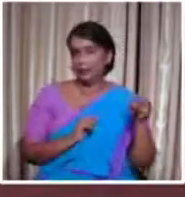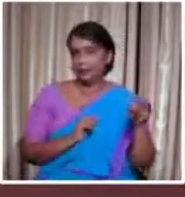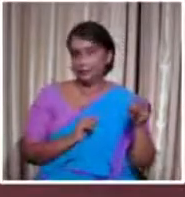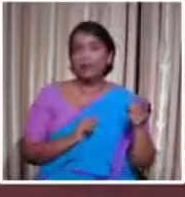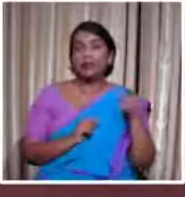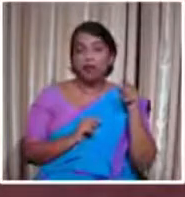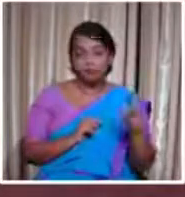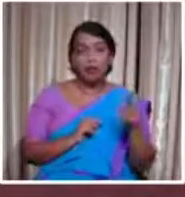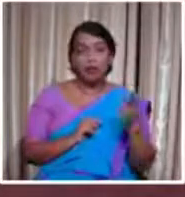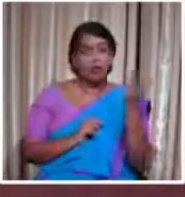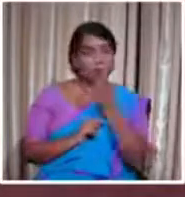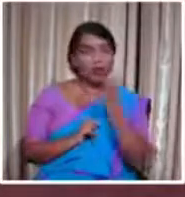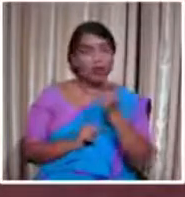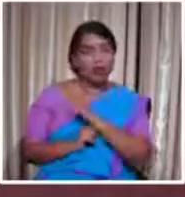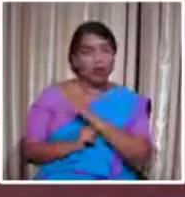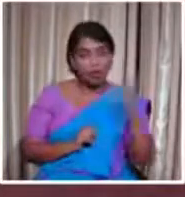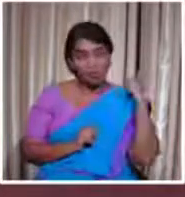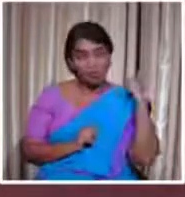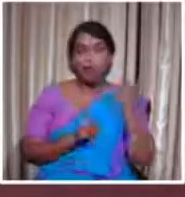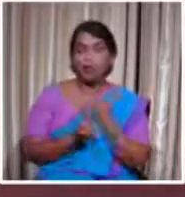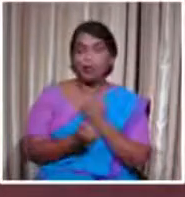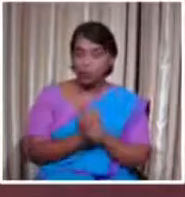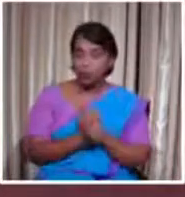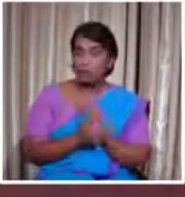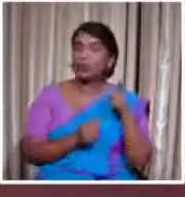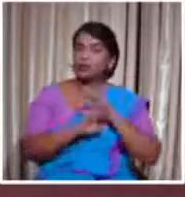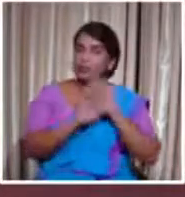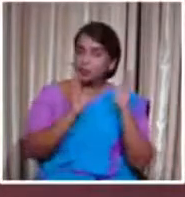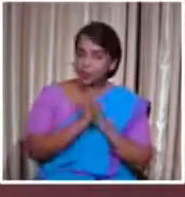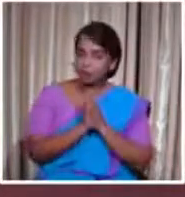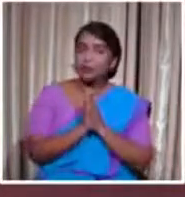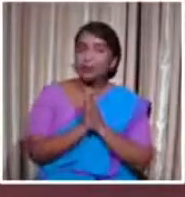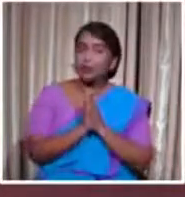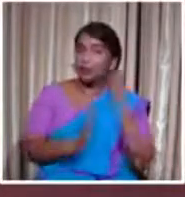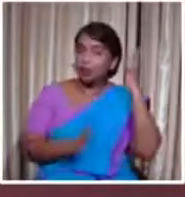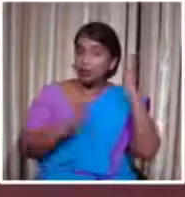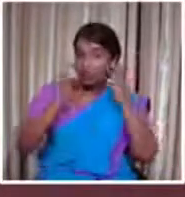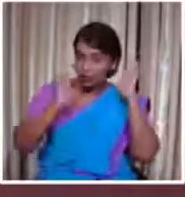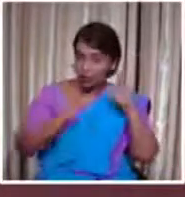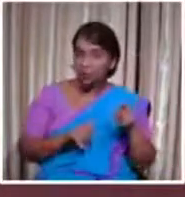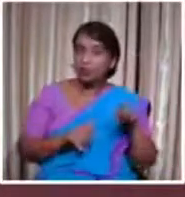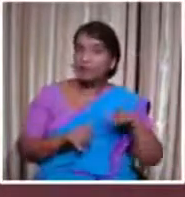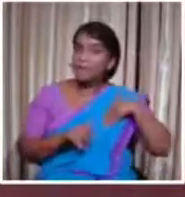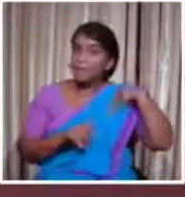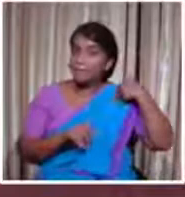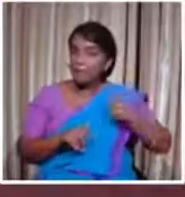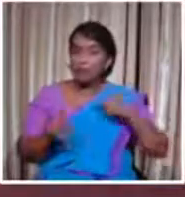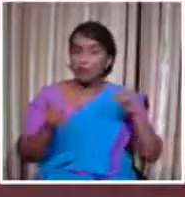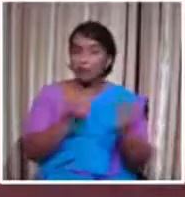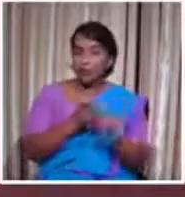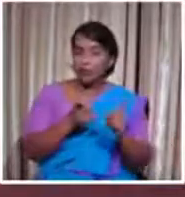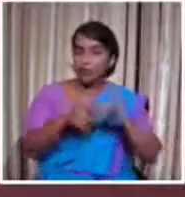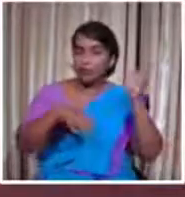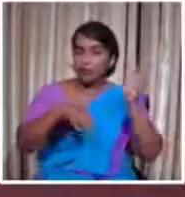මේ ත්‍රිවිධ හමුදාව පොලිසිය මේ රට ලෝකෙ තිබිච්ච ප්‍රධානම යුද්ධයට මුහුණ